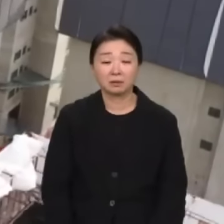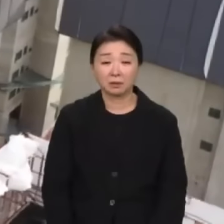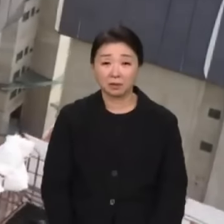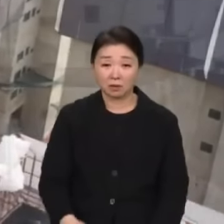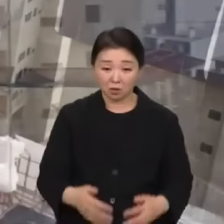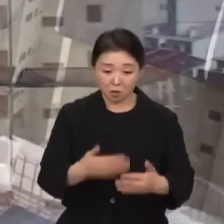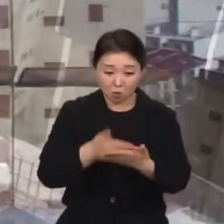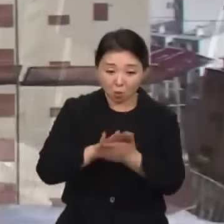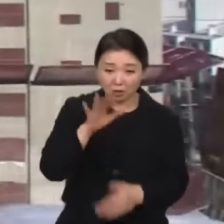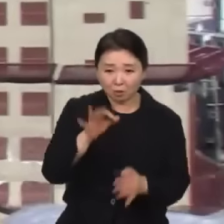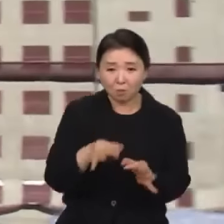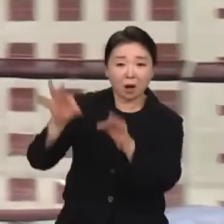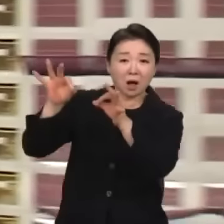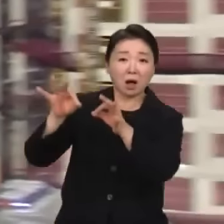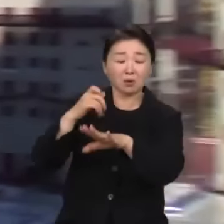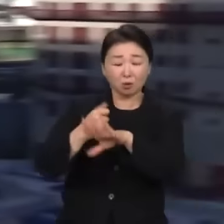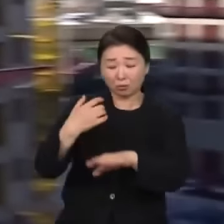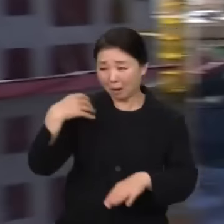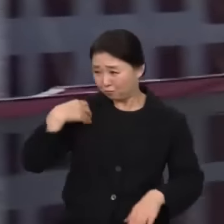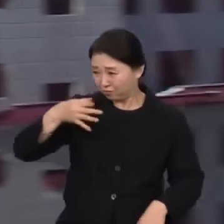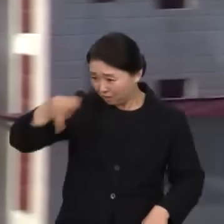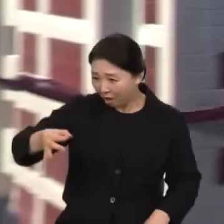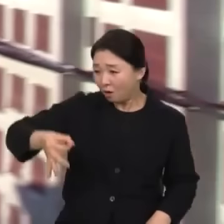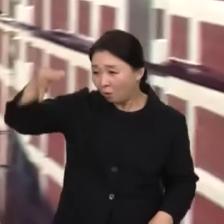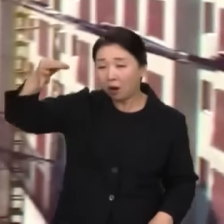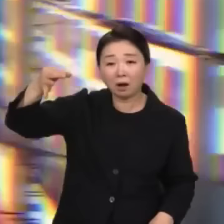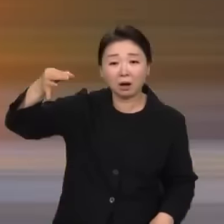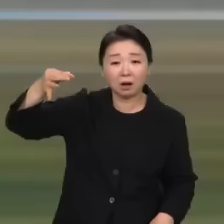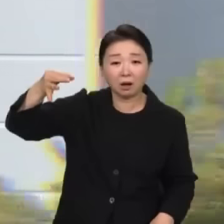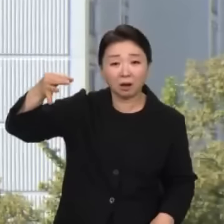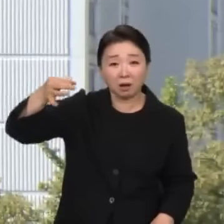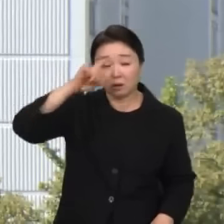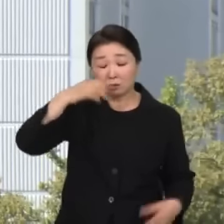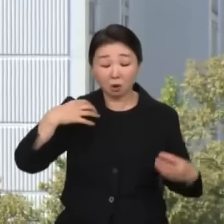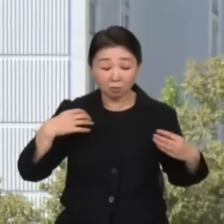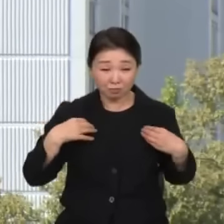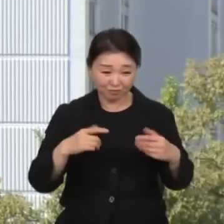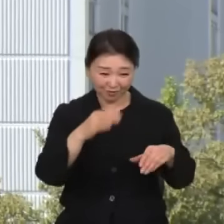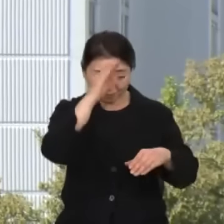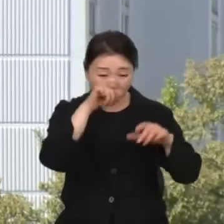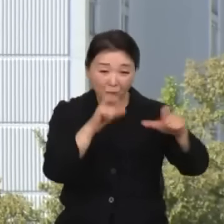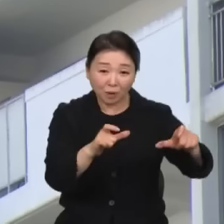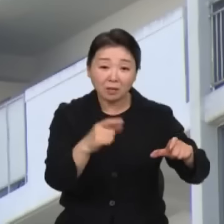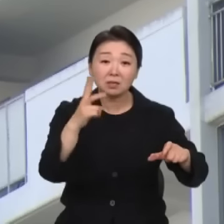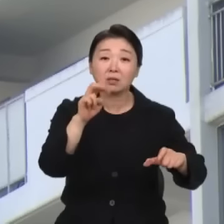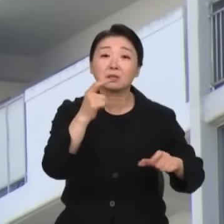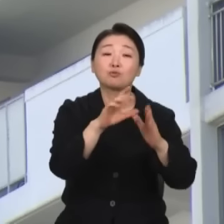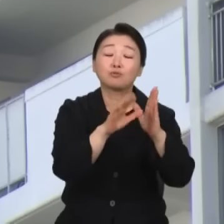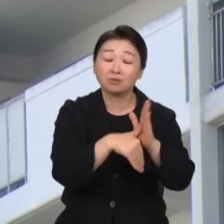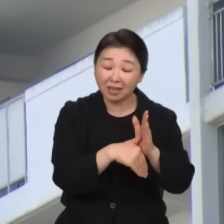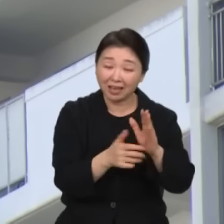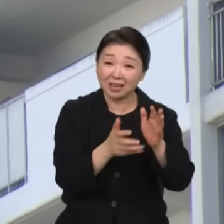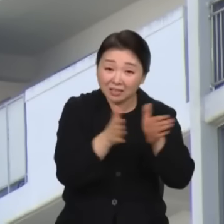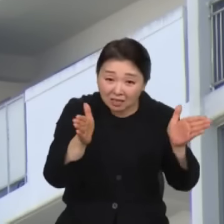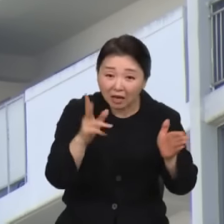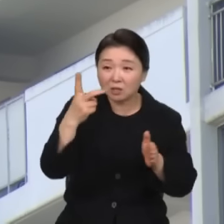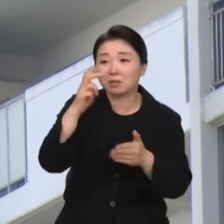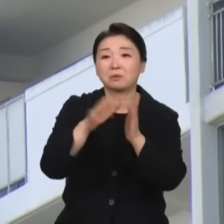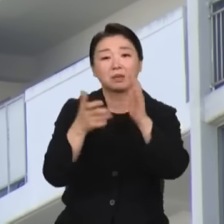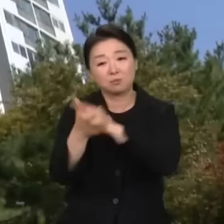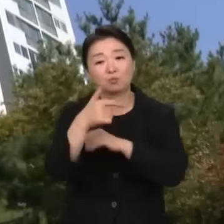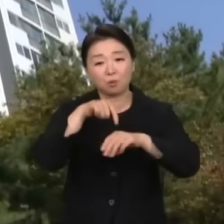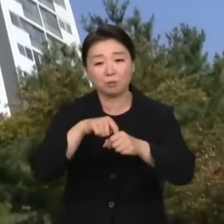공사비로 분담금이 오를 가능성도 있는데 정부는 선도지구의 경우 2027년 착공, 2030년 입주를 목표로 한다고